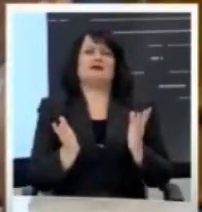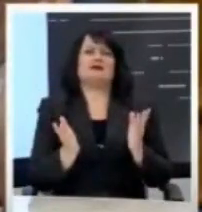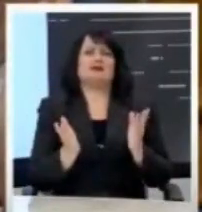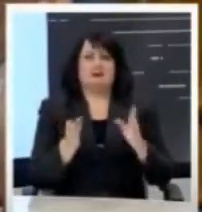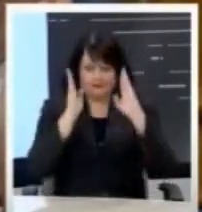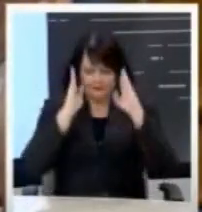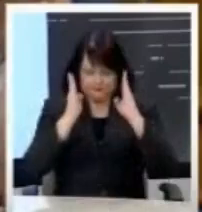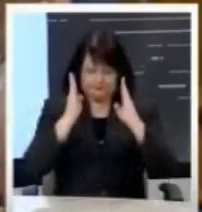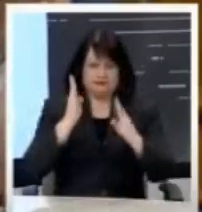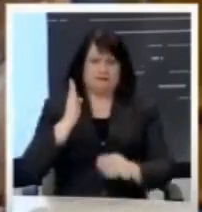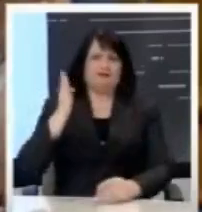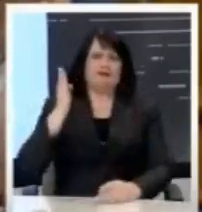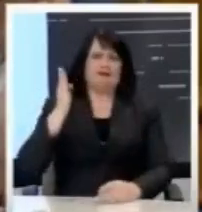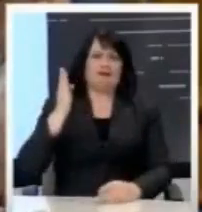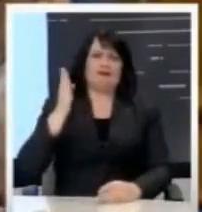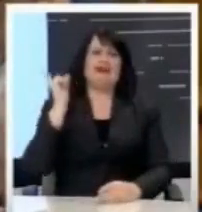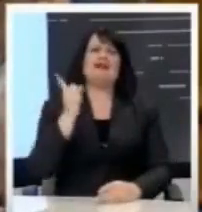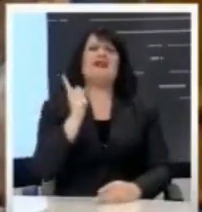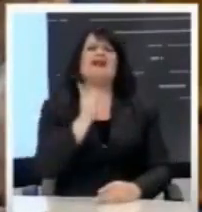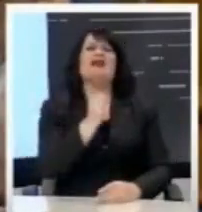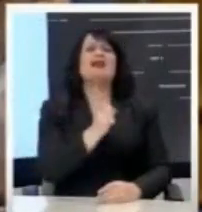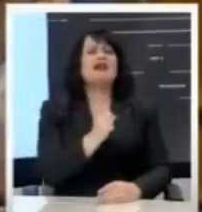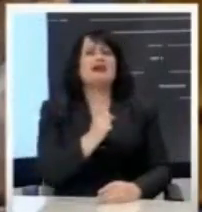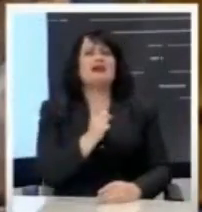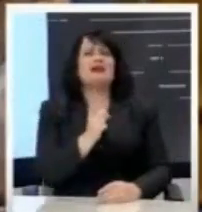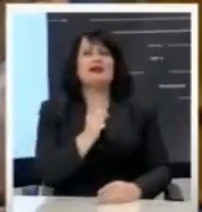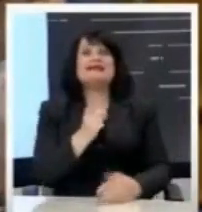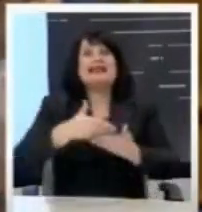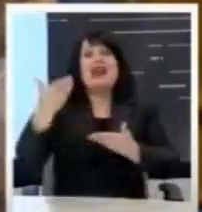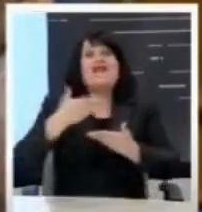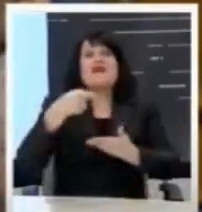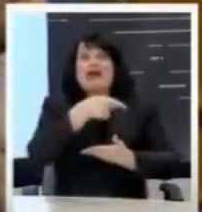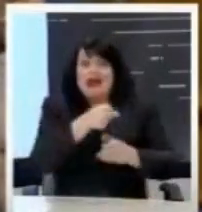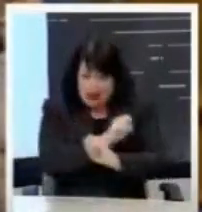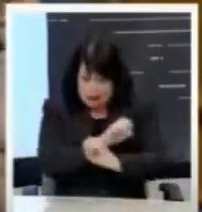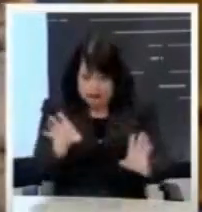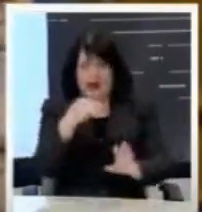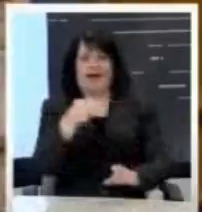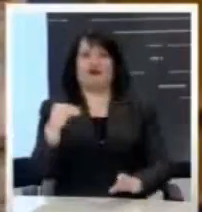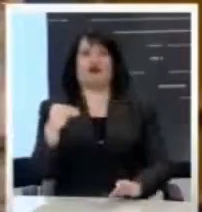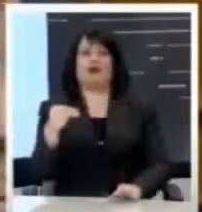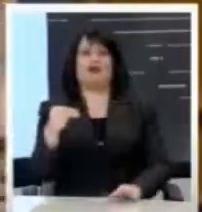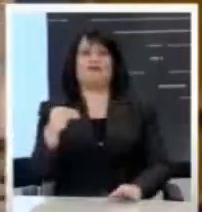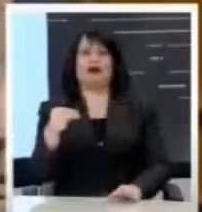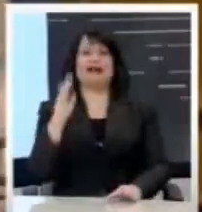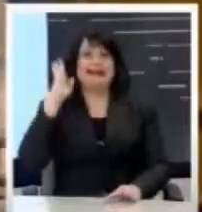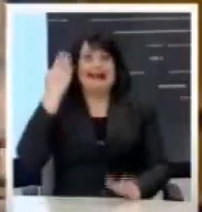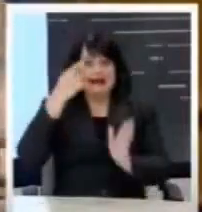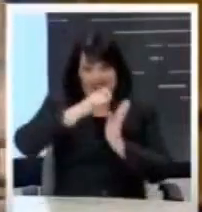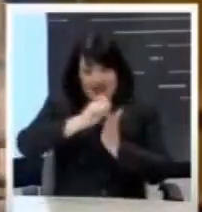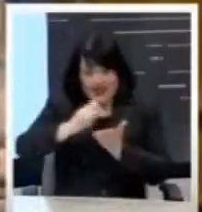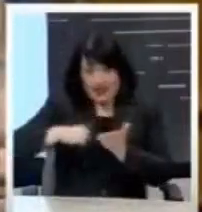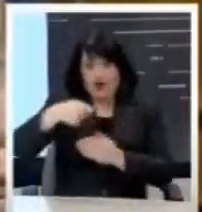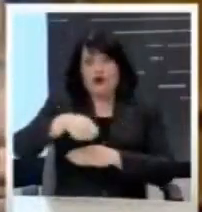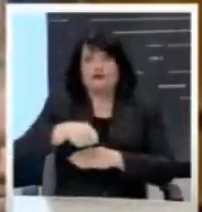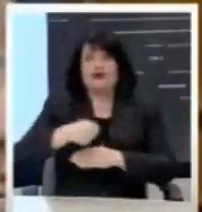επικεντρώνετε την κριτική σας στο μέσο το οποίο ανέδειξε την υπάρχουσα δικογραφία. Κάντε